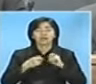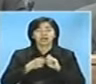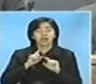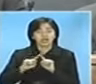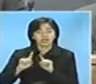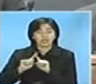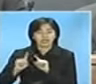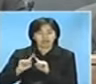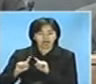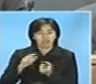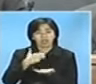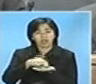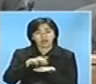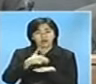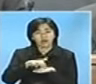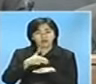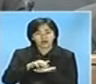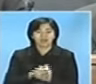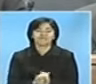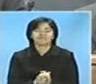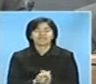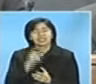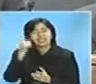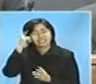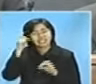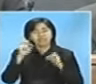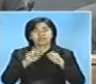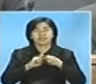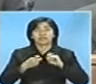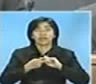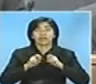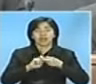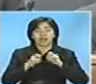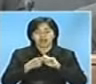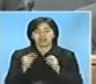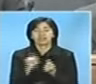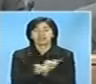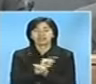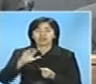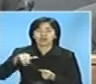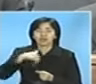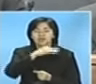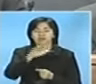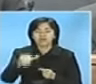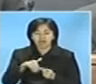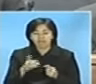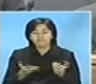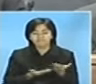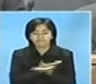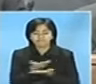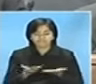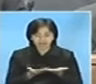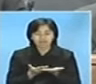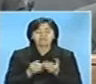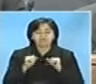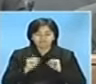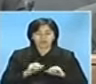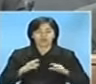ยมันเป็นประเด็นปัญหาซึ่งสังคมได้ตกผลึกและเป็นที่ยอมรับของสัง